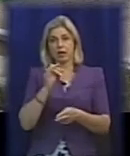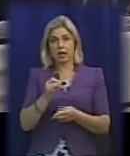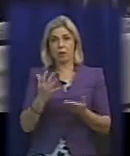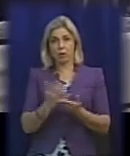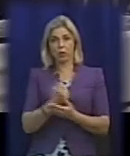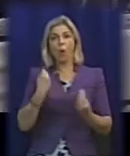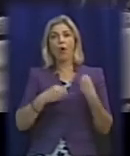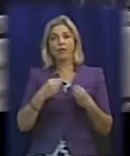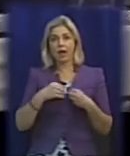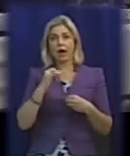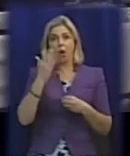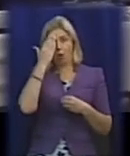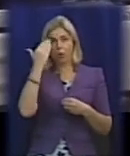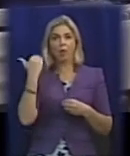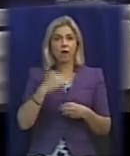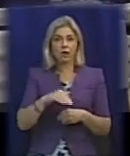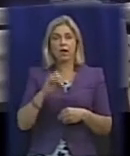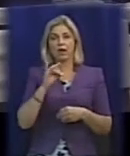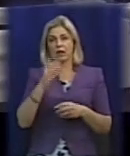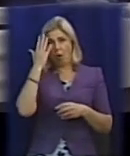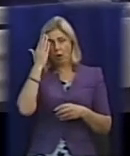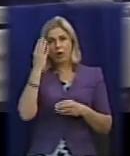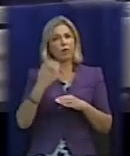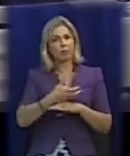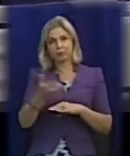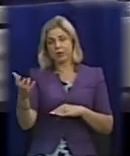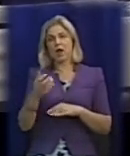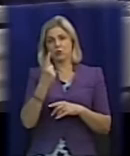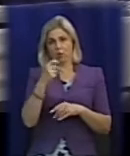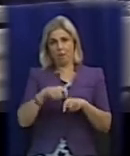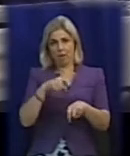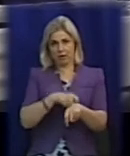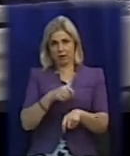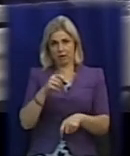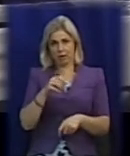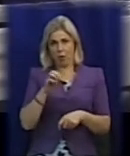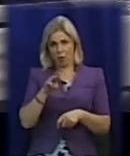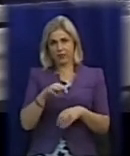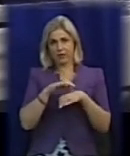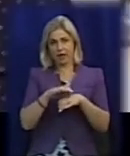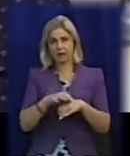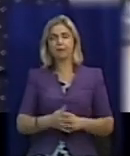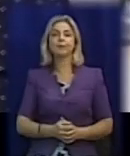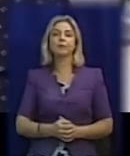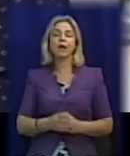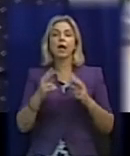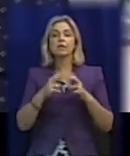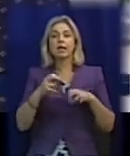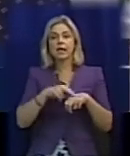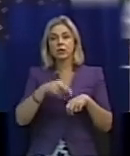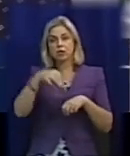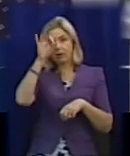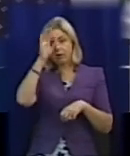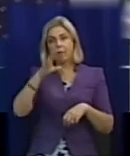одяг. Відрізана голова відлетіла на відстань близько 100 метрів від тіла. Слідчими було розпочато кримінальне провадження